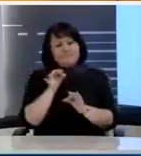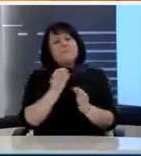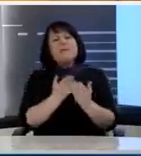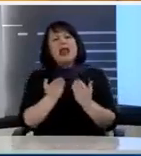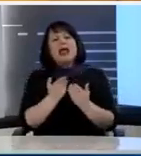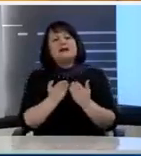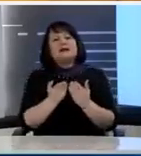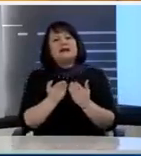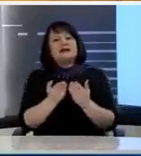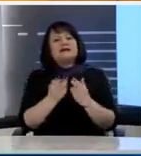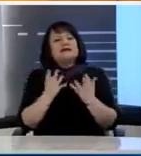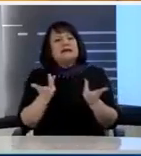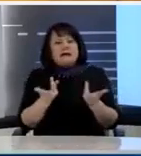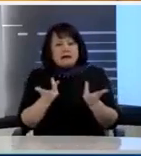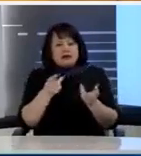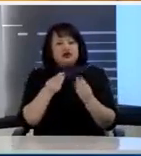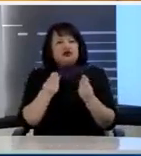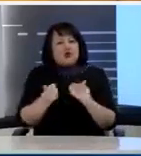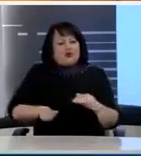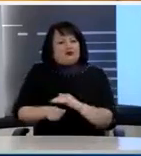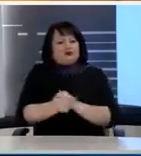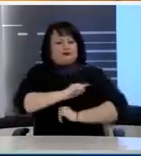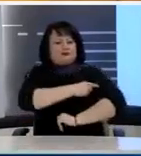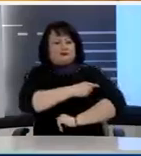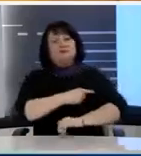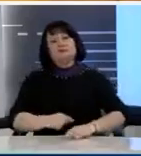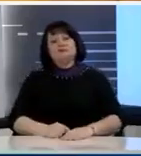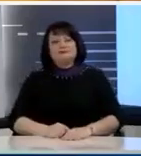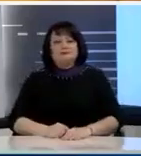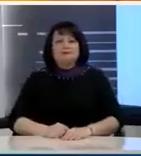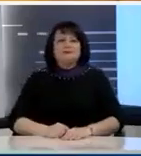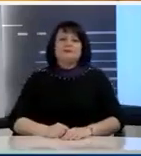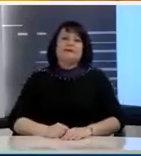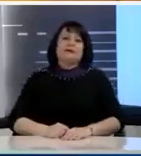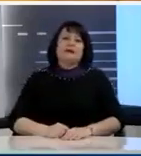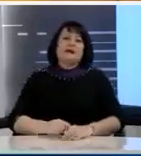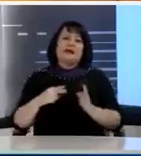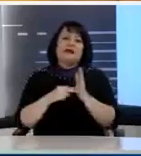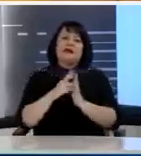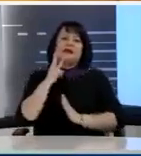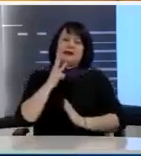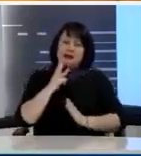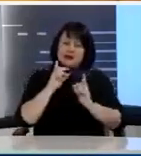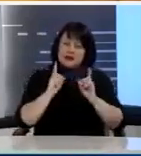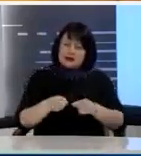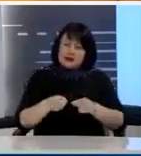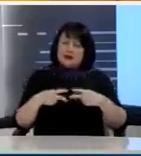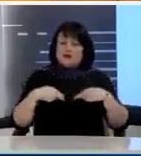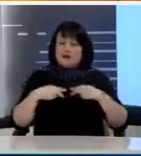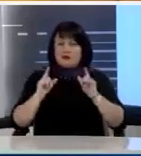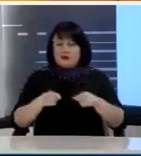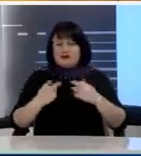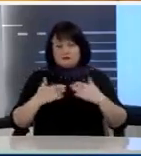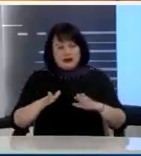γιατρών. Κατόπιν της 18-9-10, κάθετος 19 Δευτέρου 2013, η κοινή υπουργική